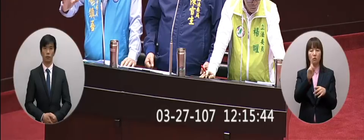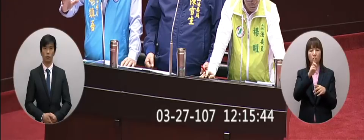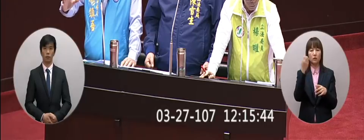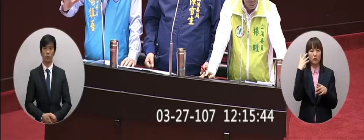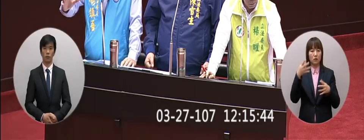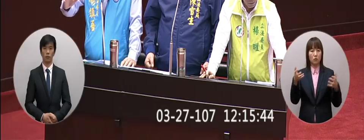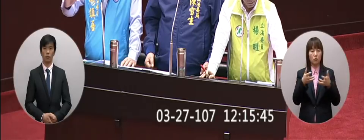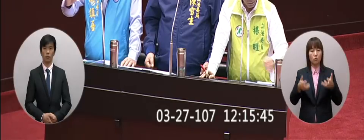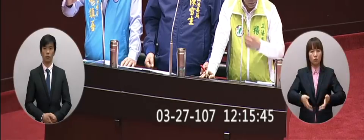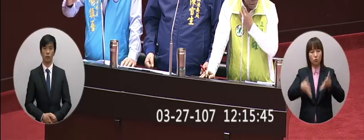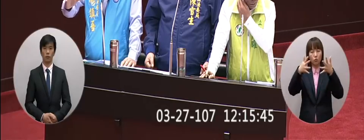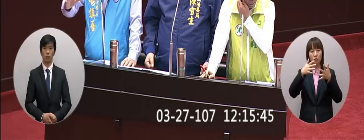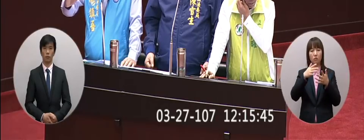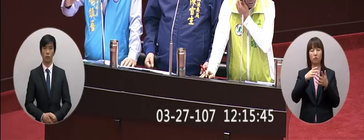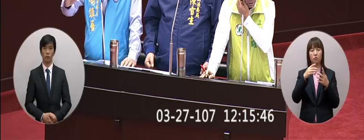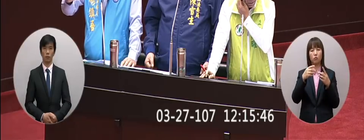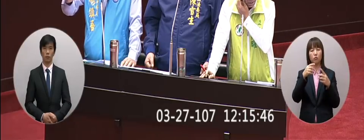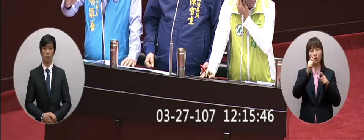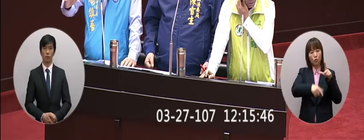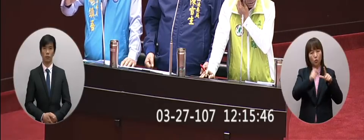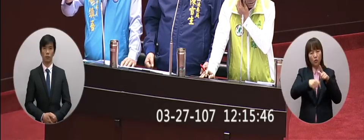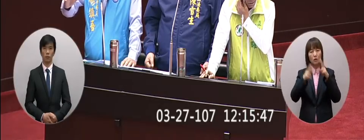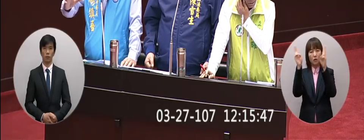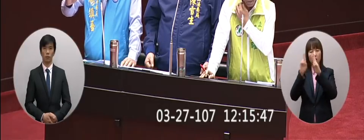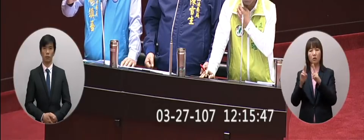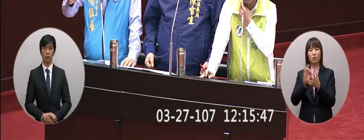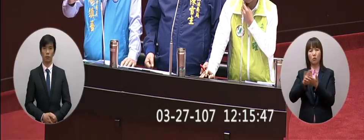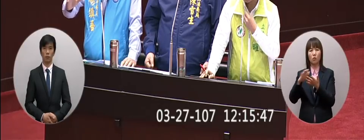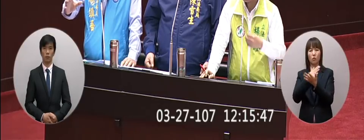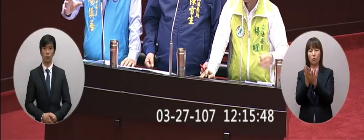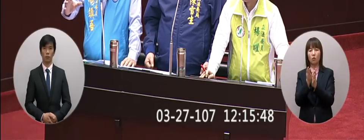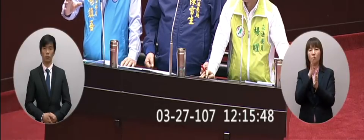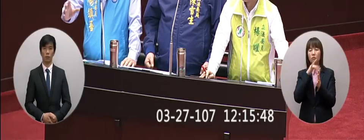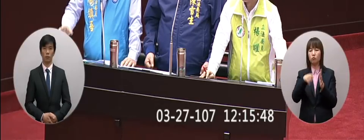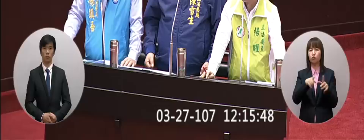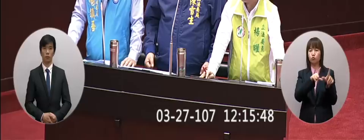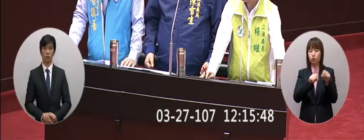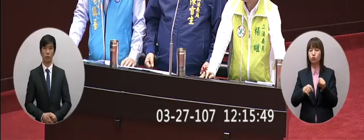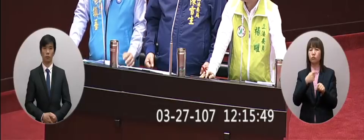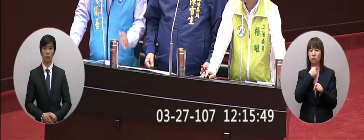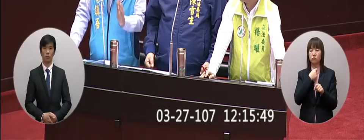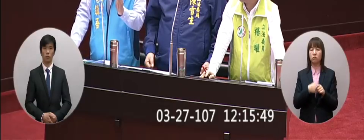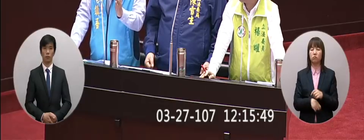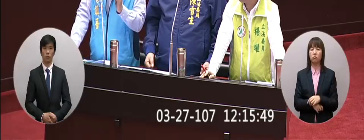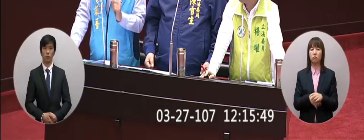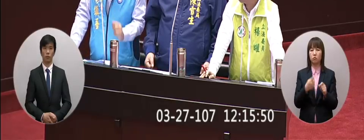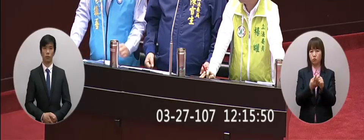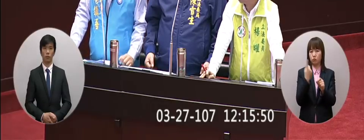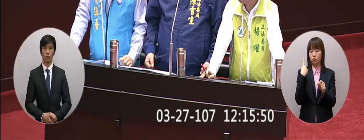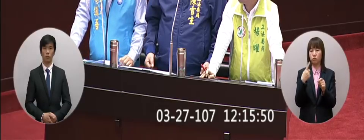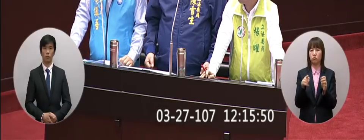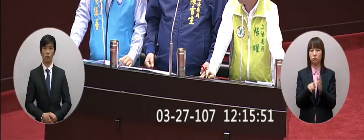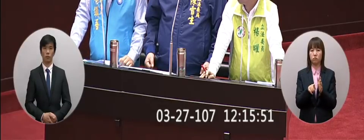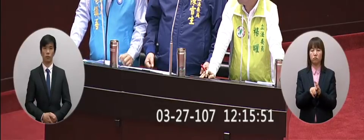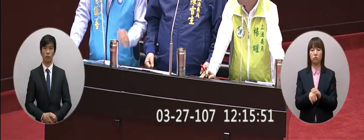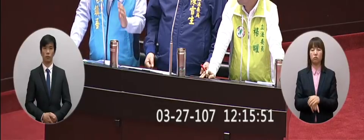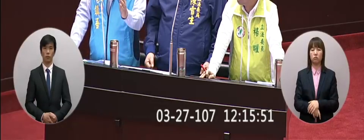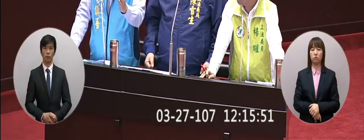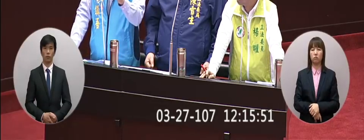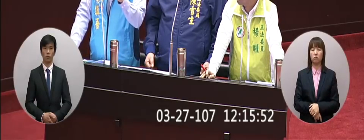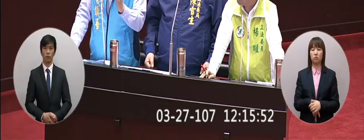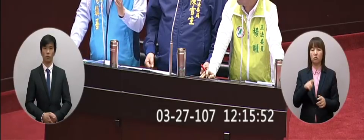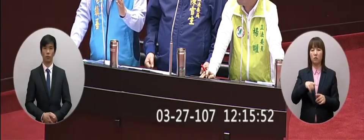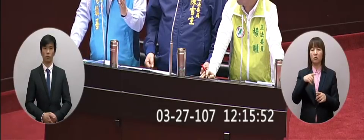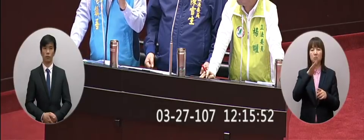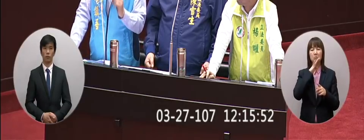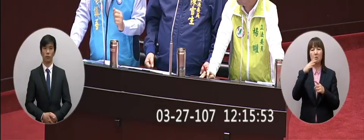新建的这一些相关产业或者是它的发电，其实都要本着这个精神。但是就在去年啊，我们